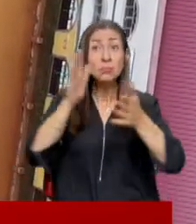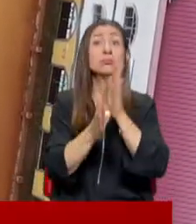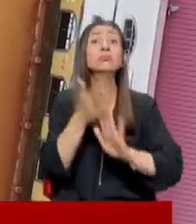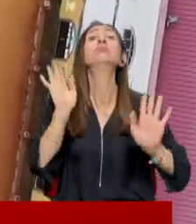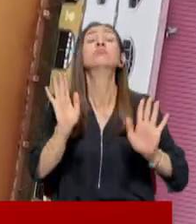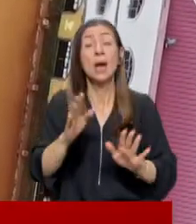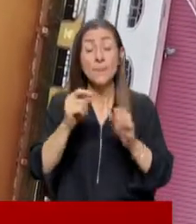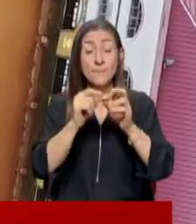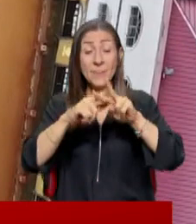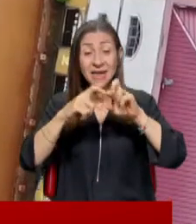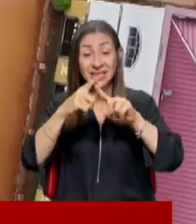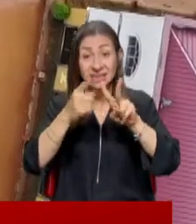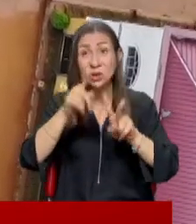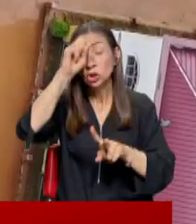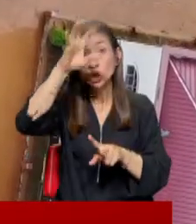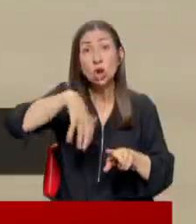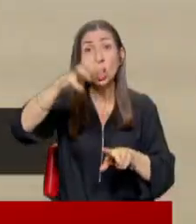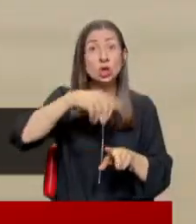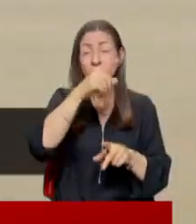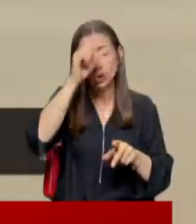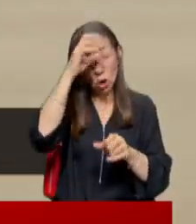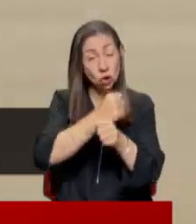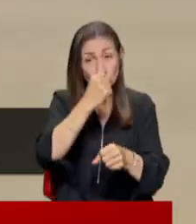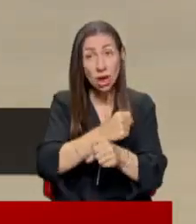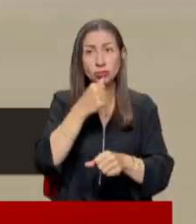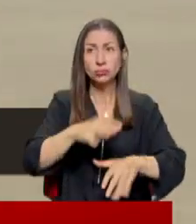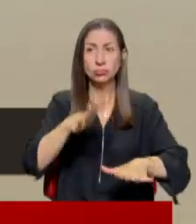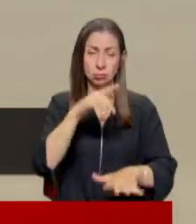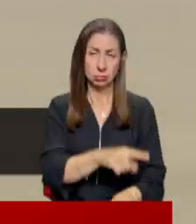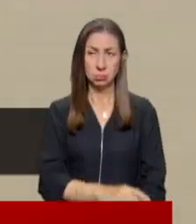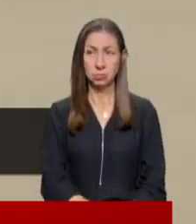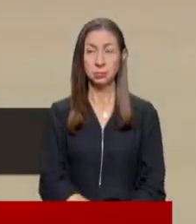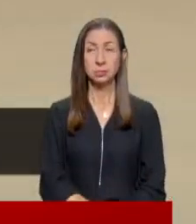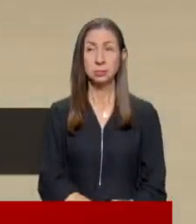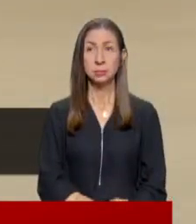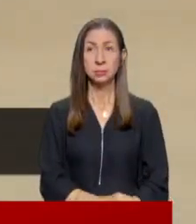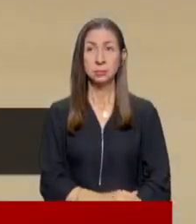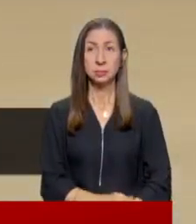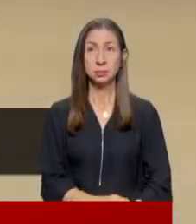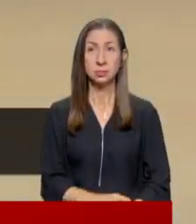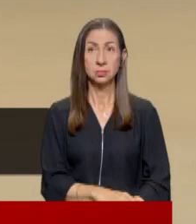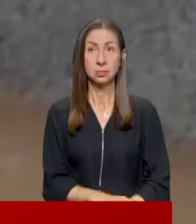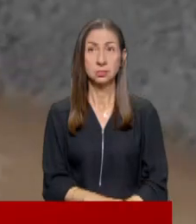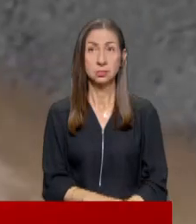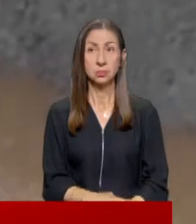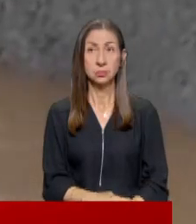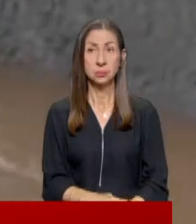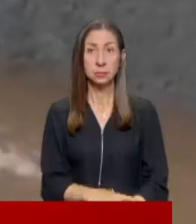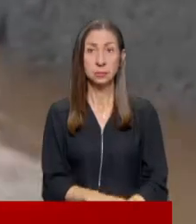dinmedi. Bartın ve Zonguldak suya gömüldü. Burası Termler Galericiler Sitesi. Rezilliğe bak.